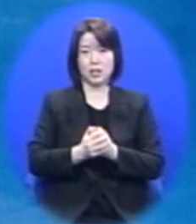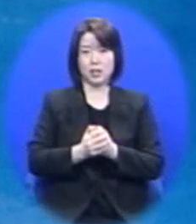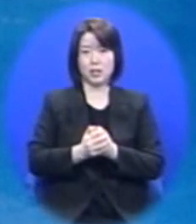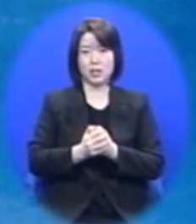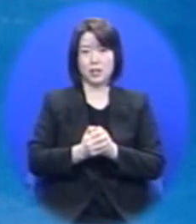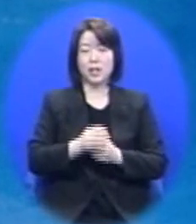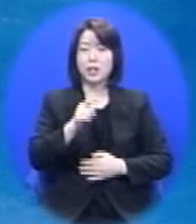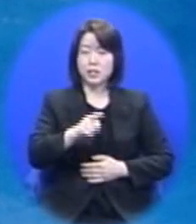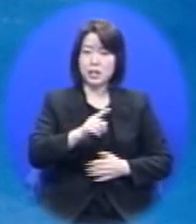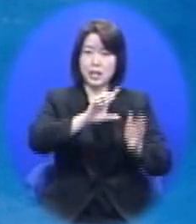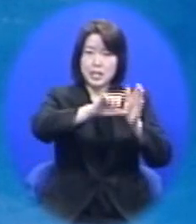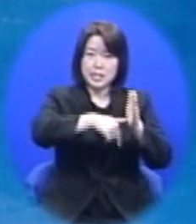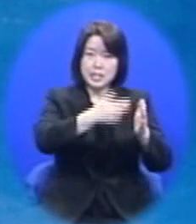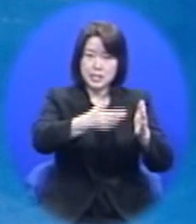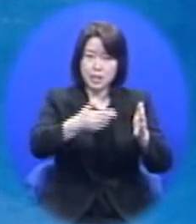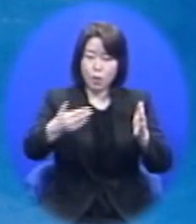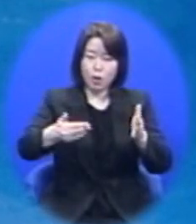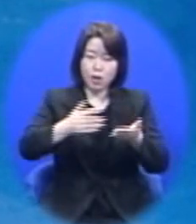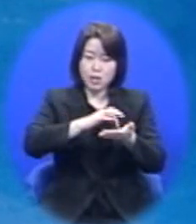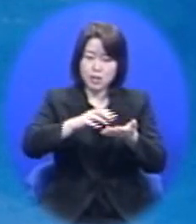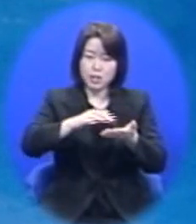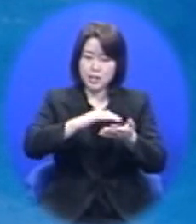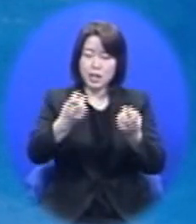세월을 계산하는 법을 배우는 겁니다.